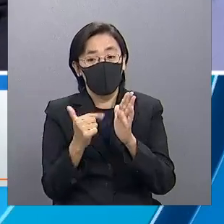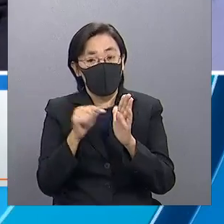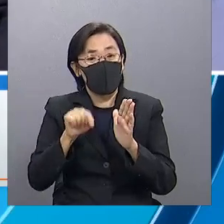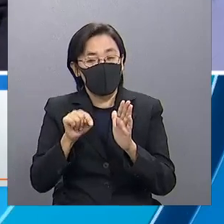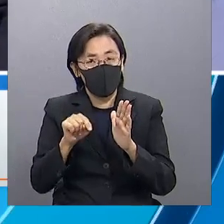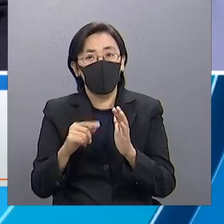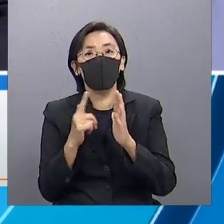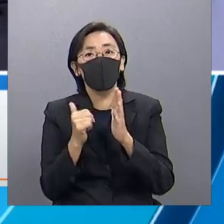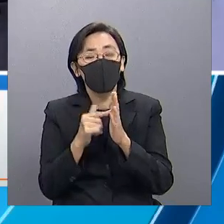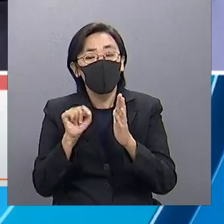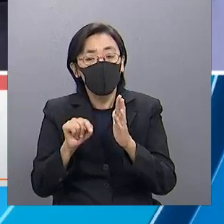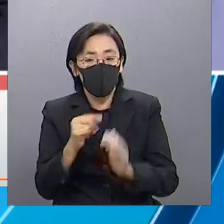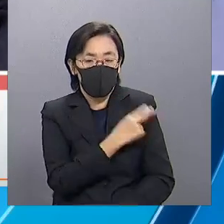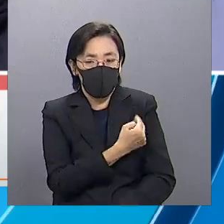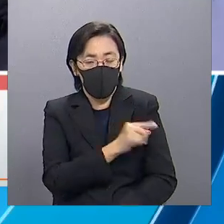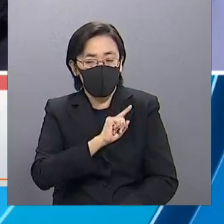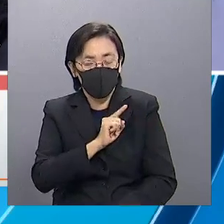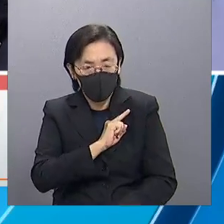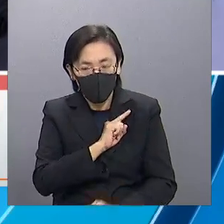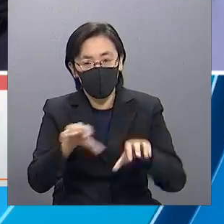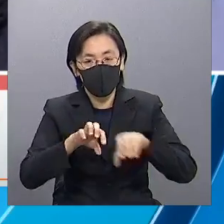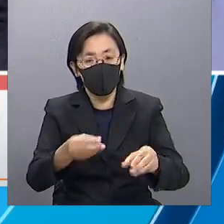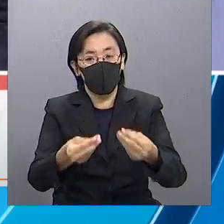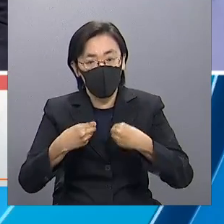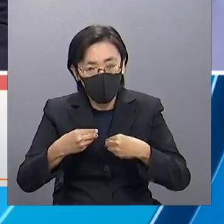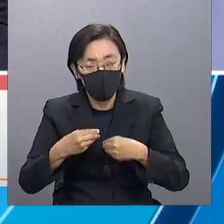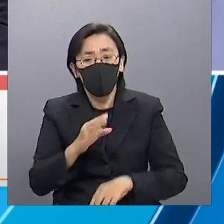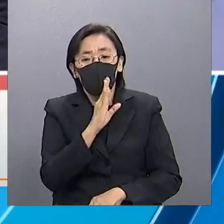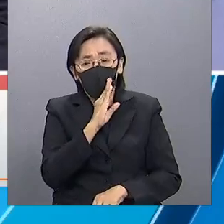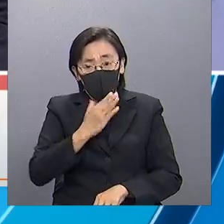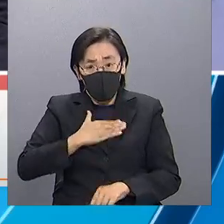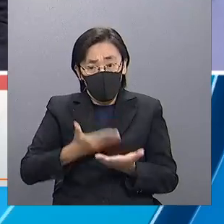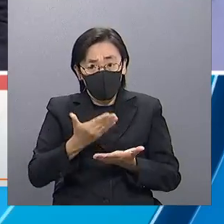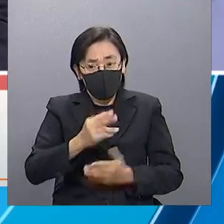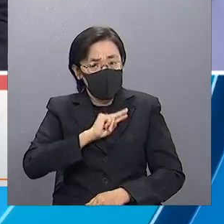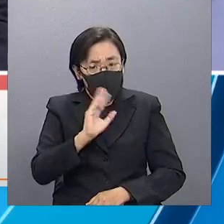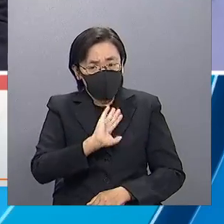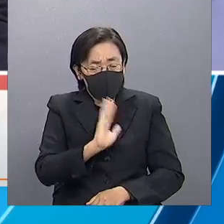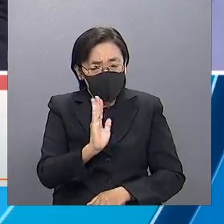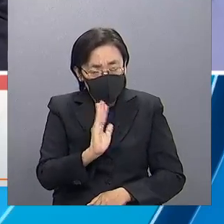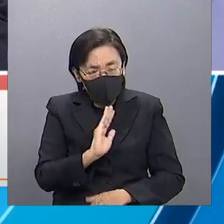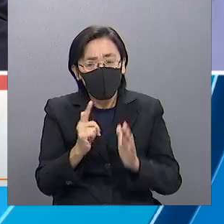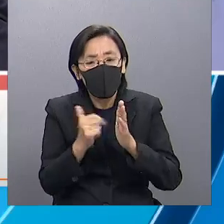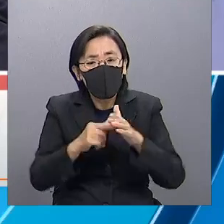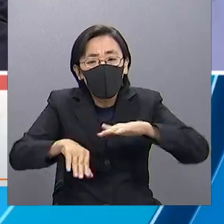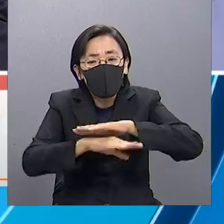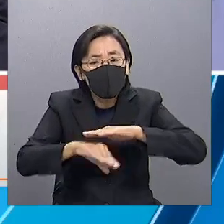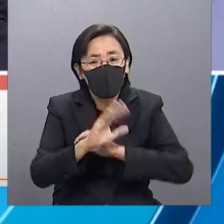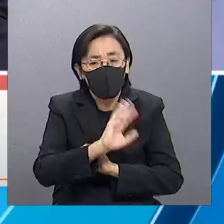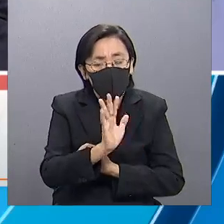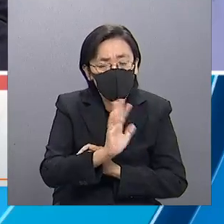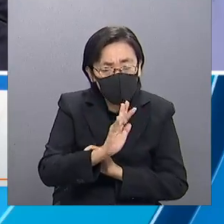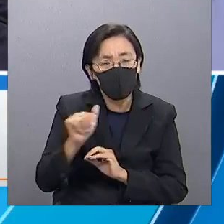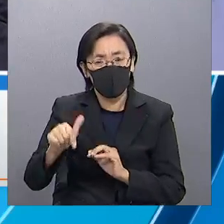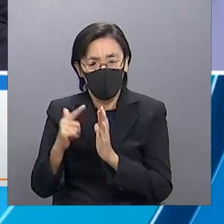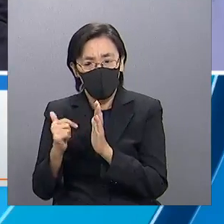คุหมอเป็ผู้สั่งจ่ายมไม่ใช่สามารถหซื้อไดทั่วไปเหมอนก ยาสามาณระจำบ้านใชไหมครเพระวตอนนี้ปฏิเสษ์ไม่ได้ว่าบน